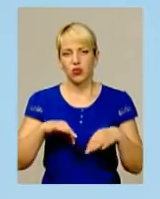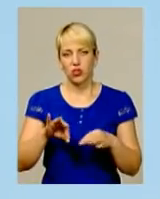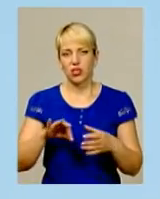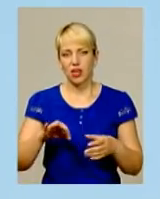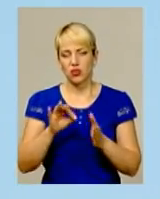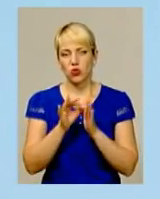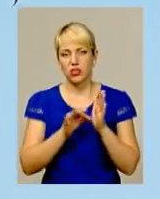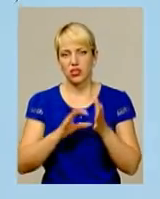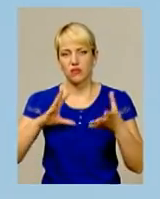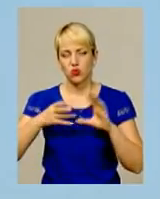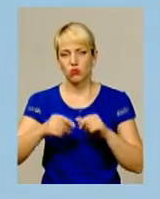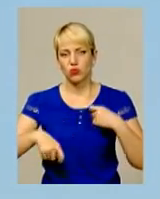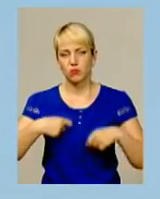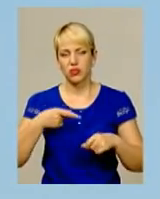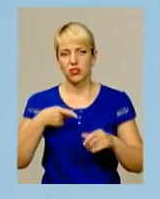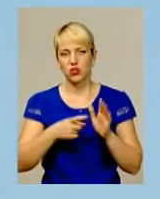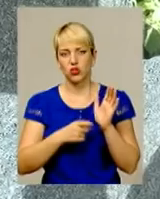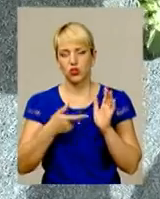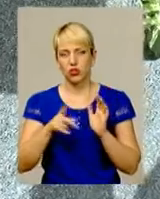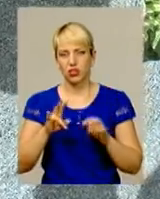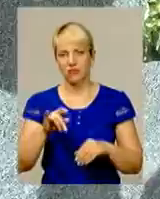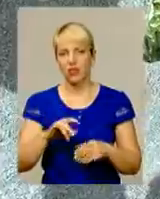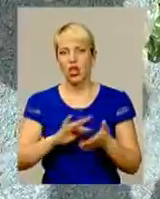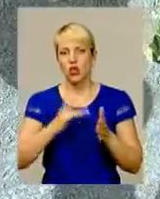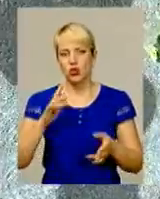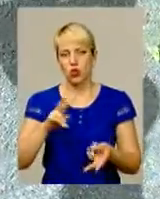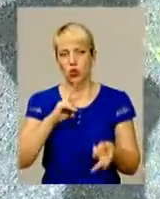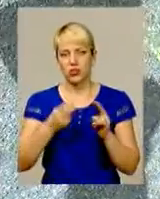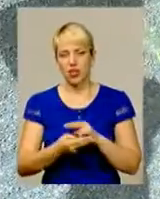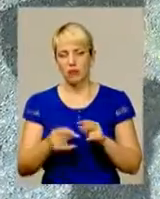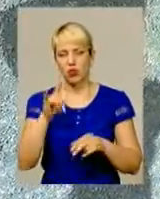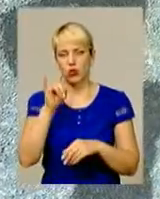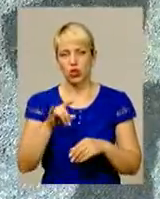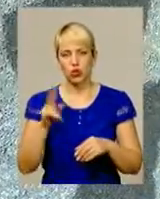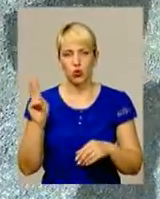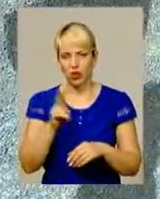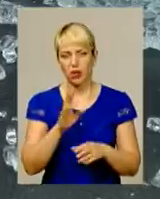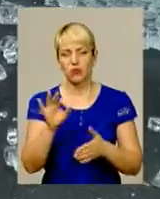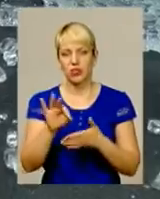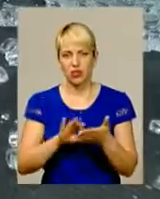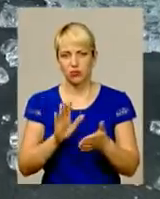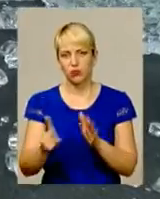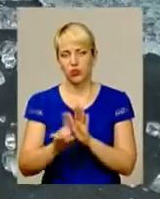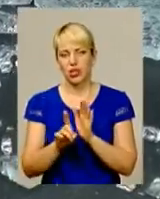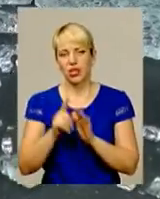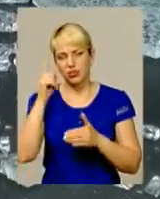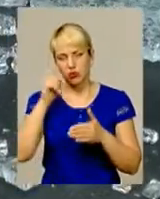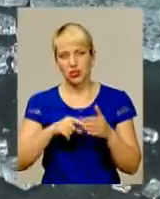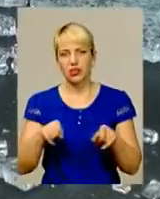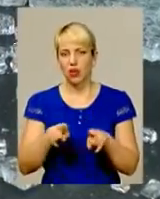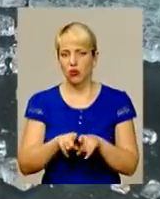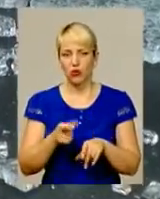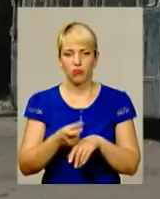Це 1600 гривень. Скло замінять, тролейбус одразу ж вирушить за маршрутом. Сподіваються лишень, подібне